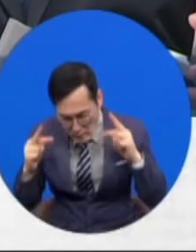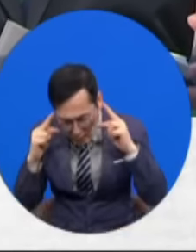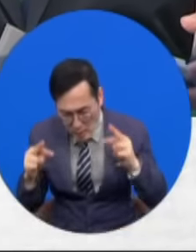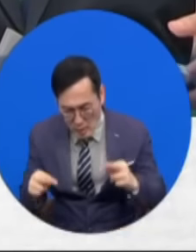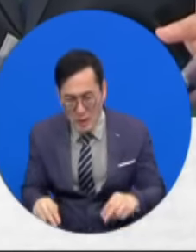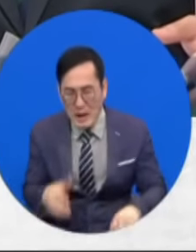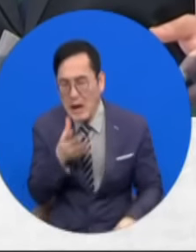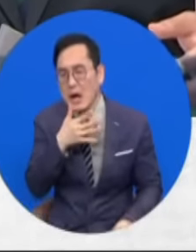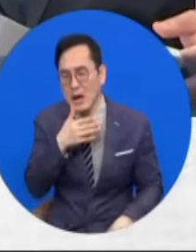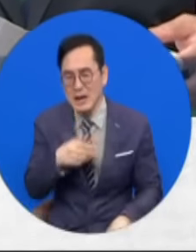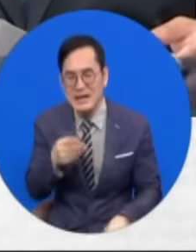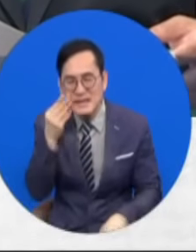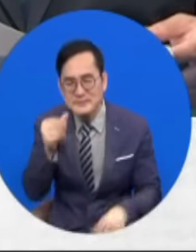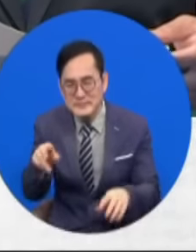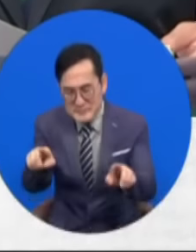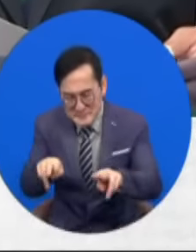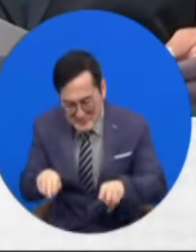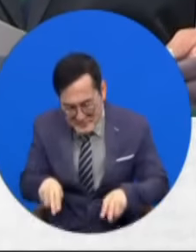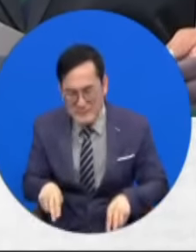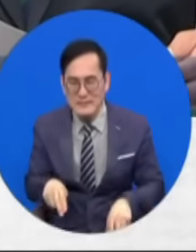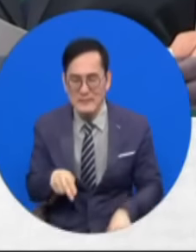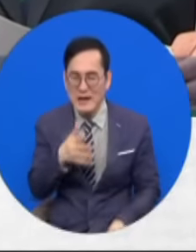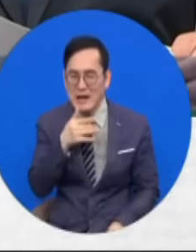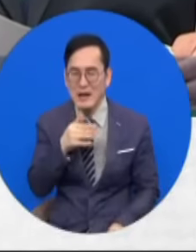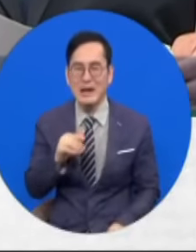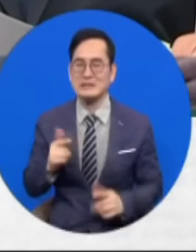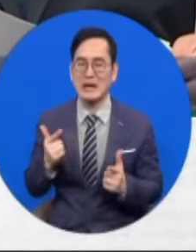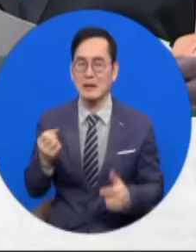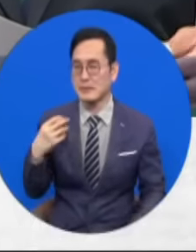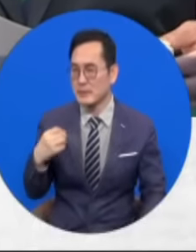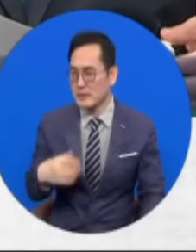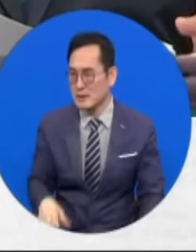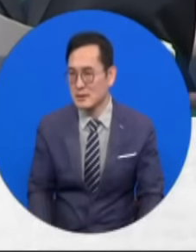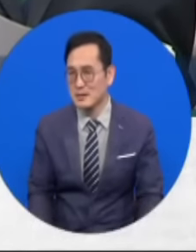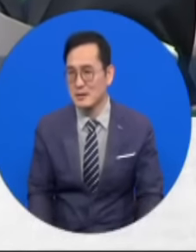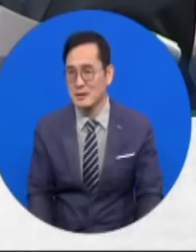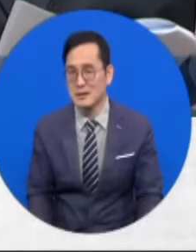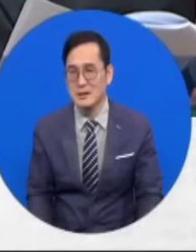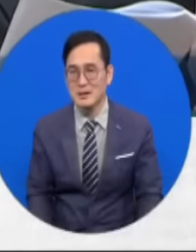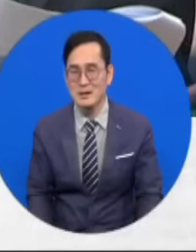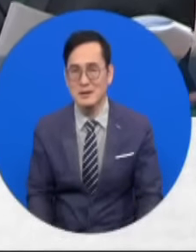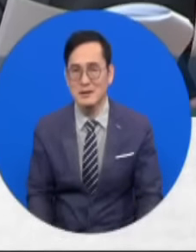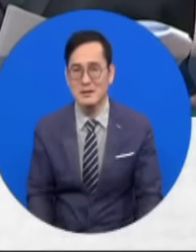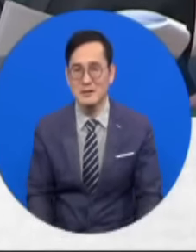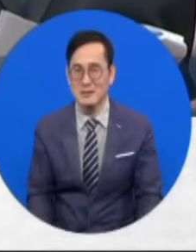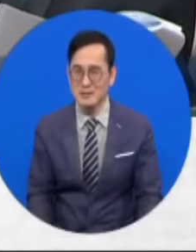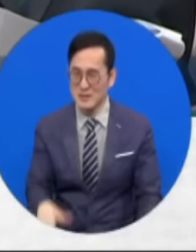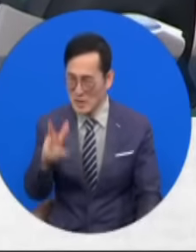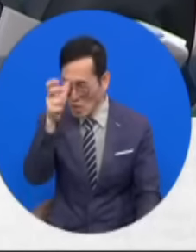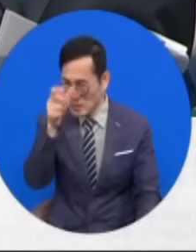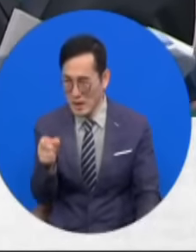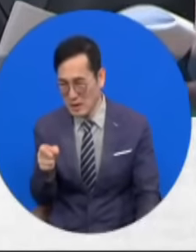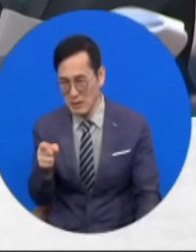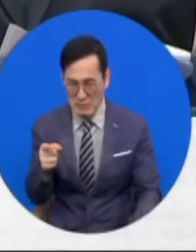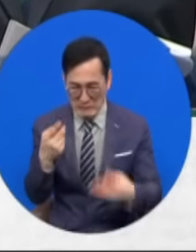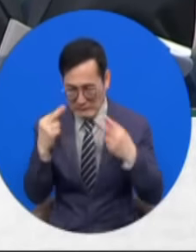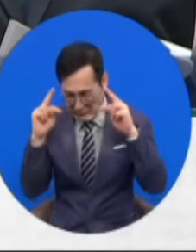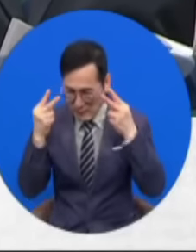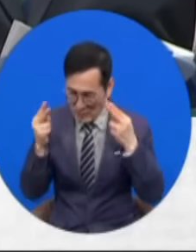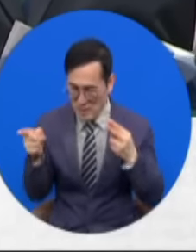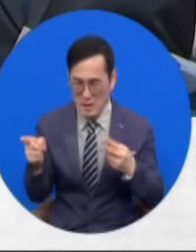와중에 원인이 무엇인가 이거를 둘러싼 온갖 의혹들이 지금 인터넷 상에서 뭐 떠돌고 뭐 뭐 SNS 상으로 뭐 주고받고